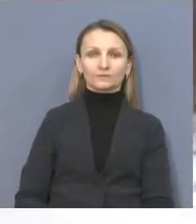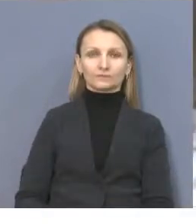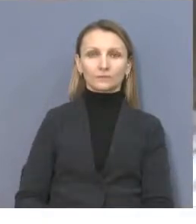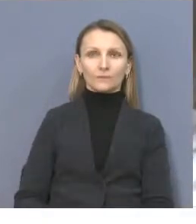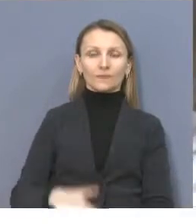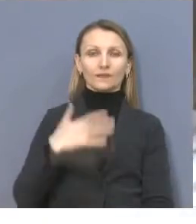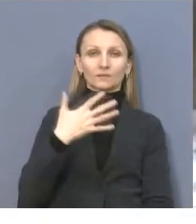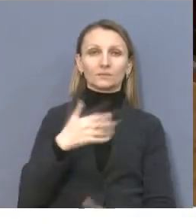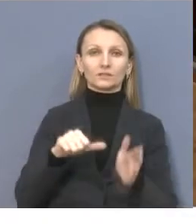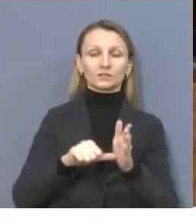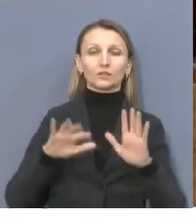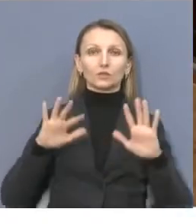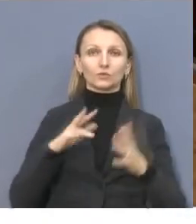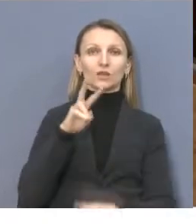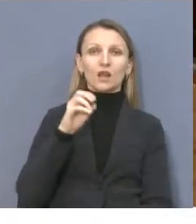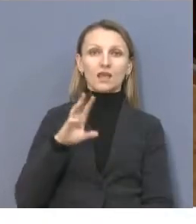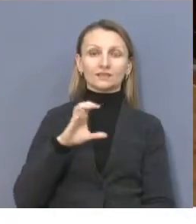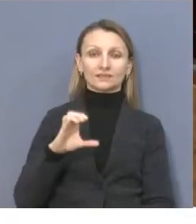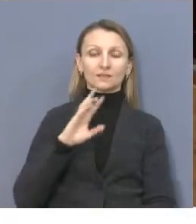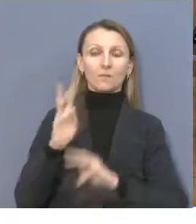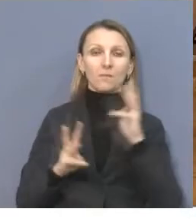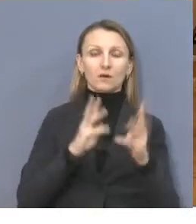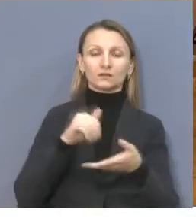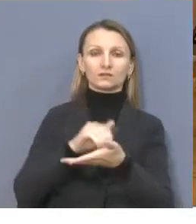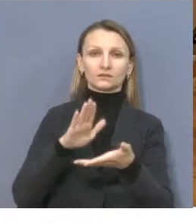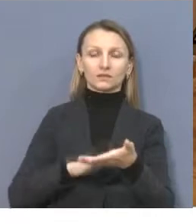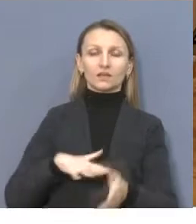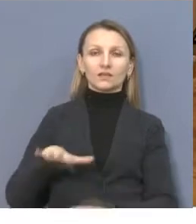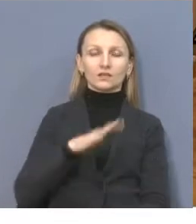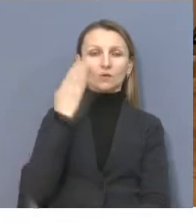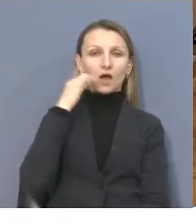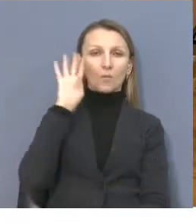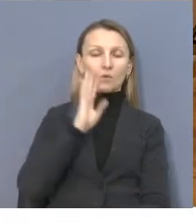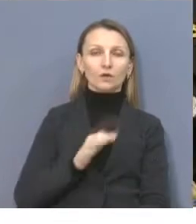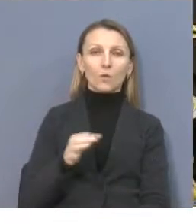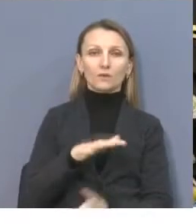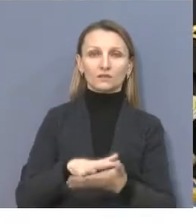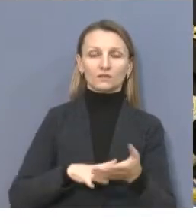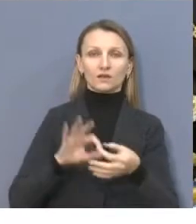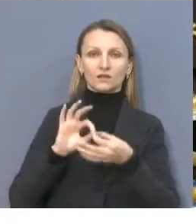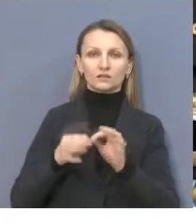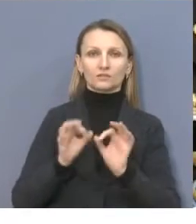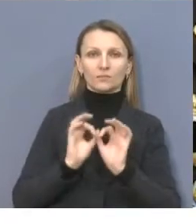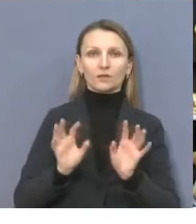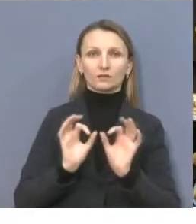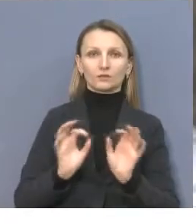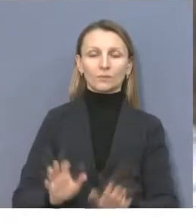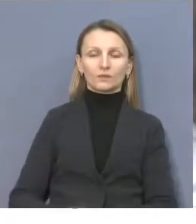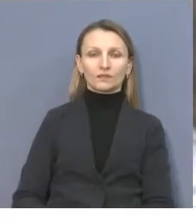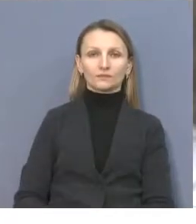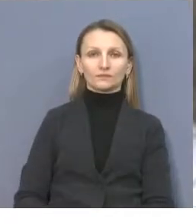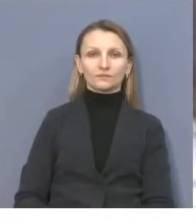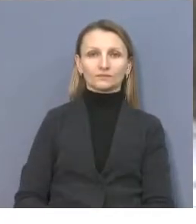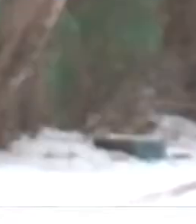56 случаев лесных пожаров зарегистрировано на территории акмолинской области более подробно уже через несколько минут расскажу